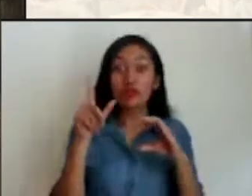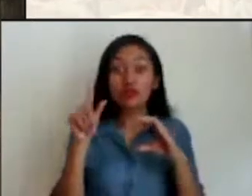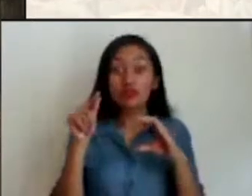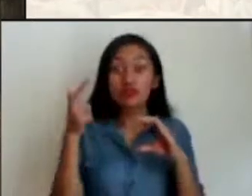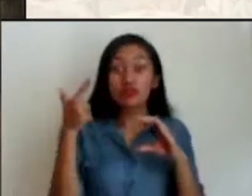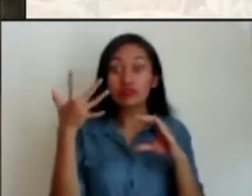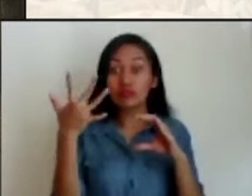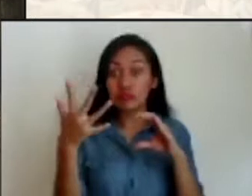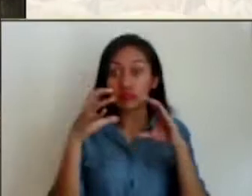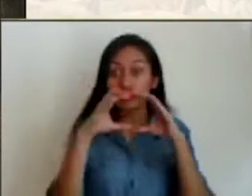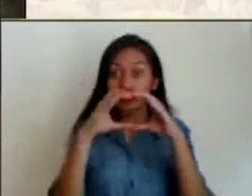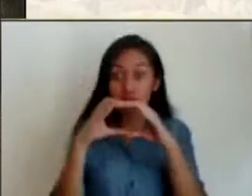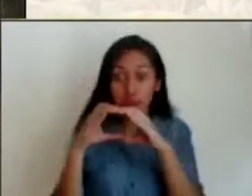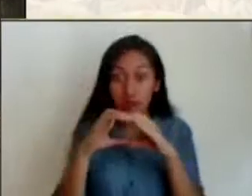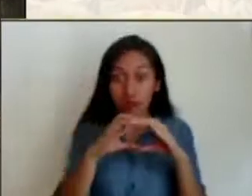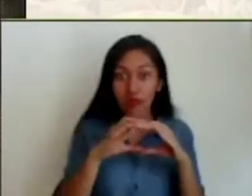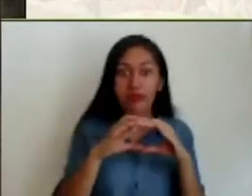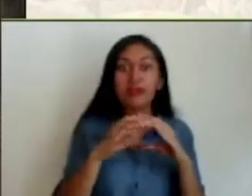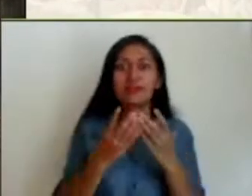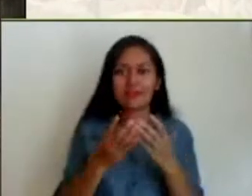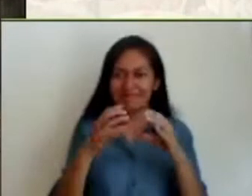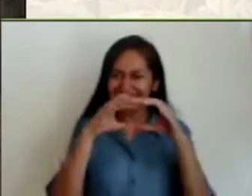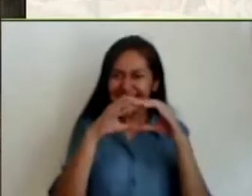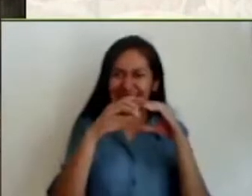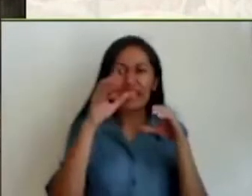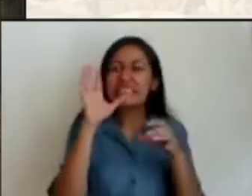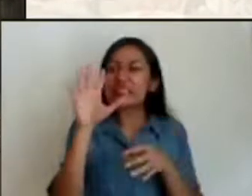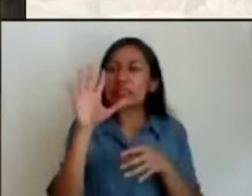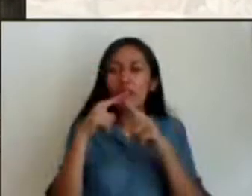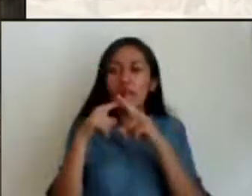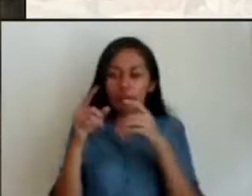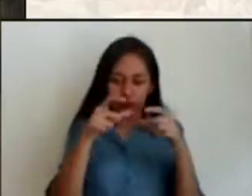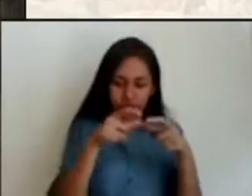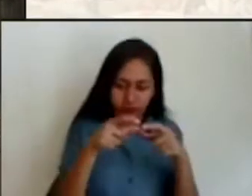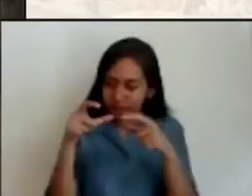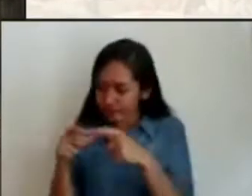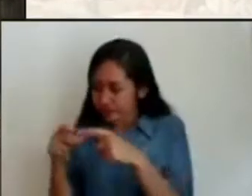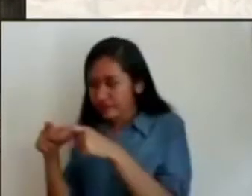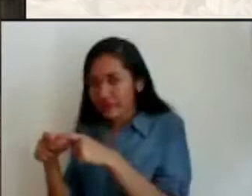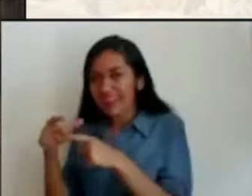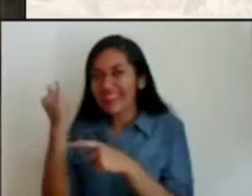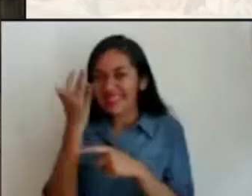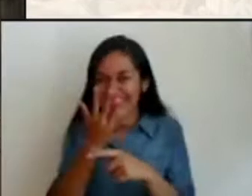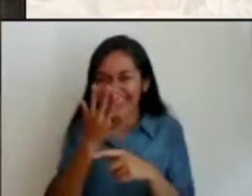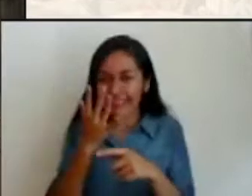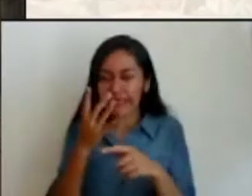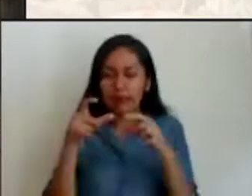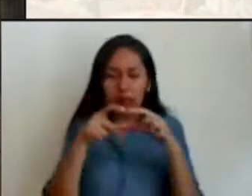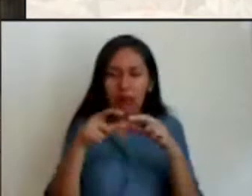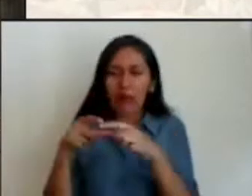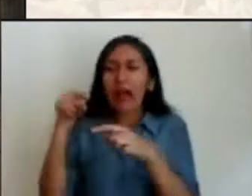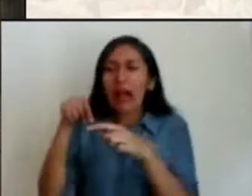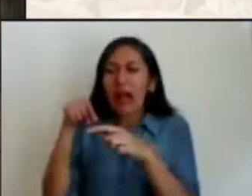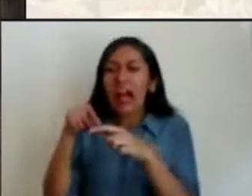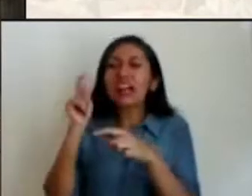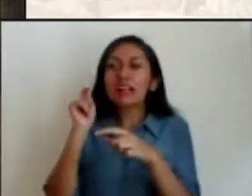76, 5 diferentes hacen explícita referencia a la pestilencia. Son en realidad